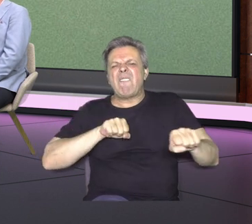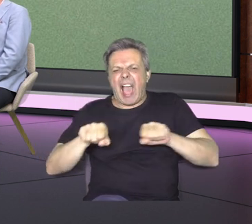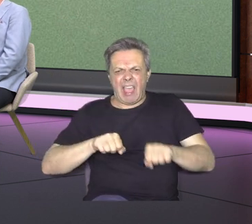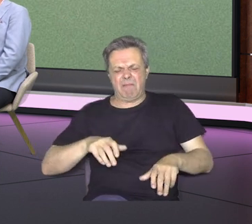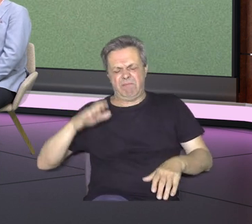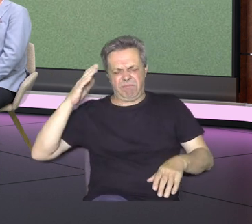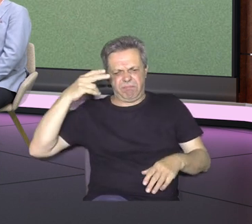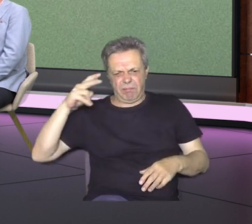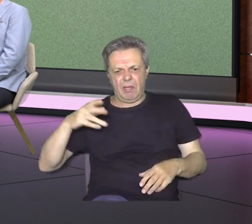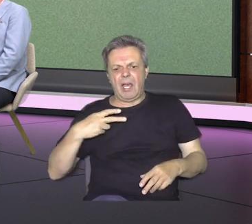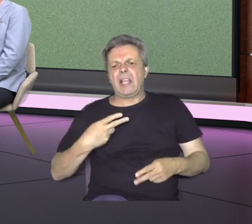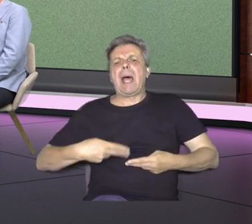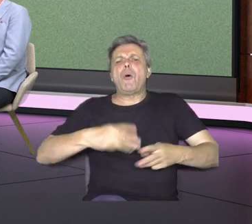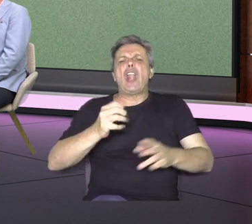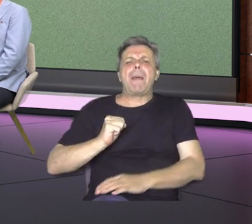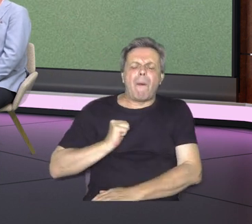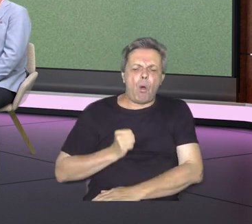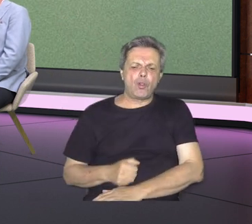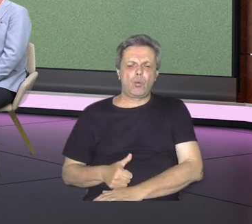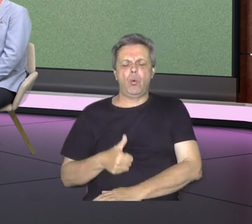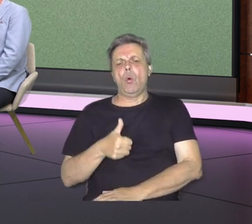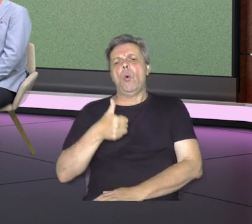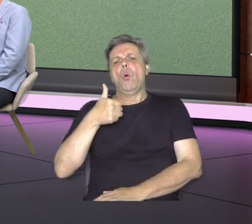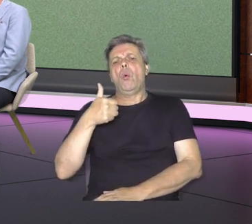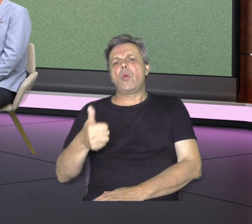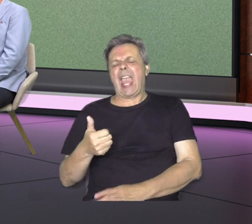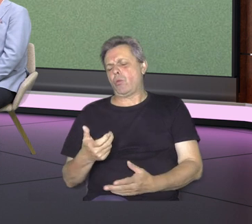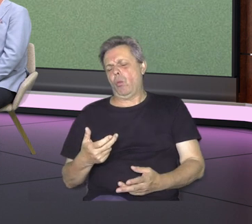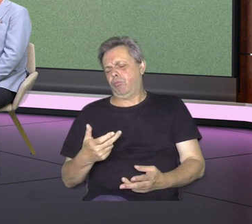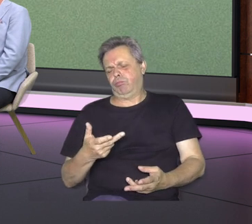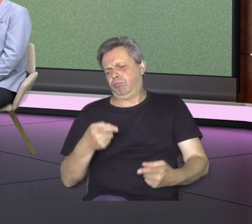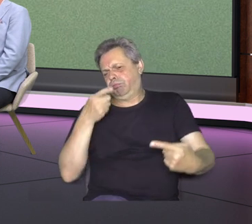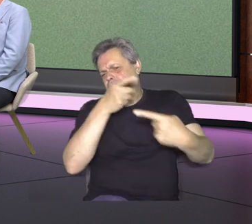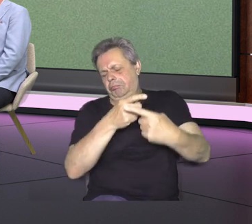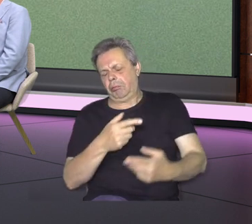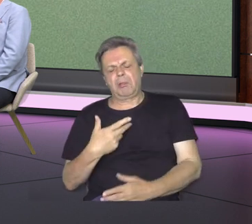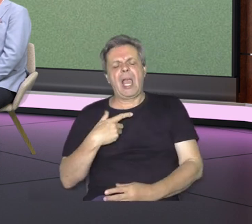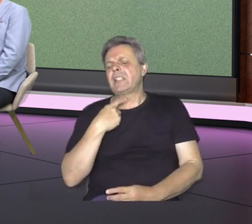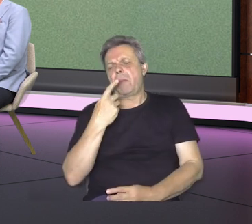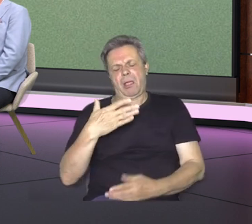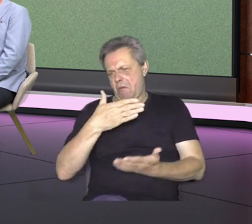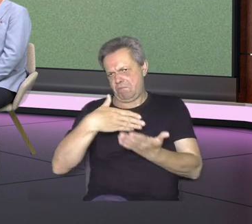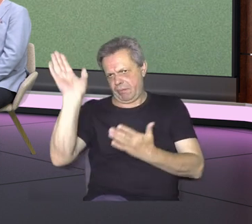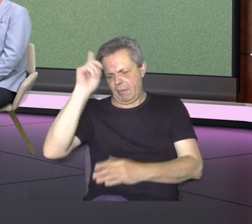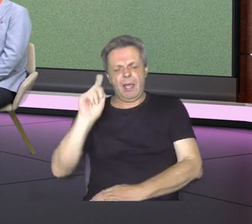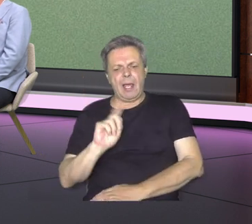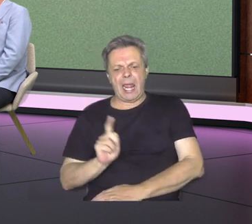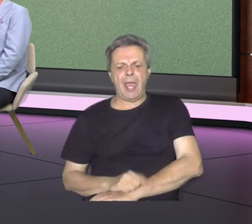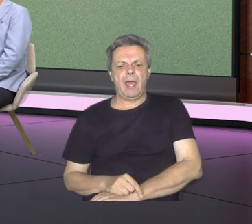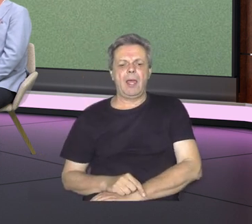da pošaljemo vojsku u jednu intervenciju. Ja sam rekao, ne, to